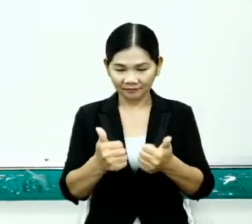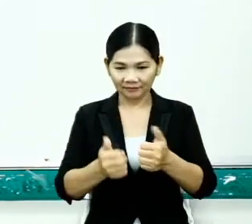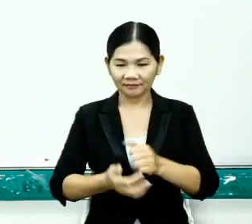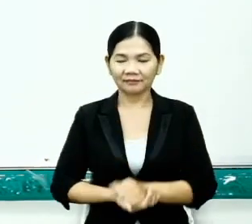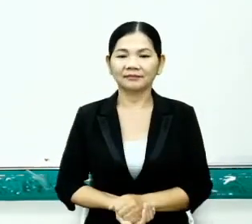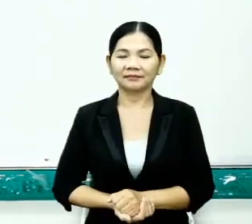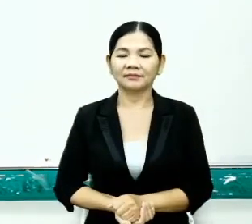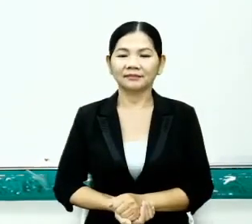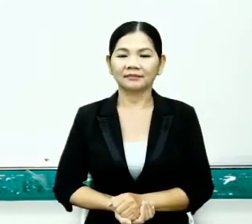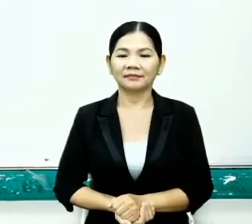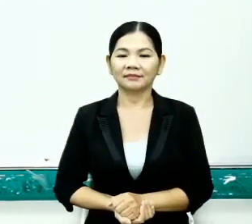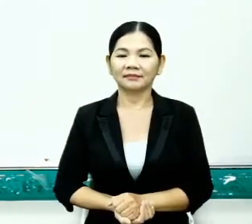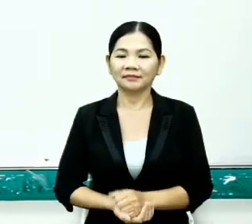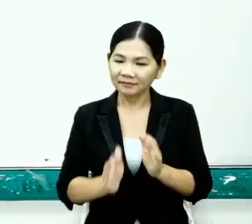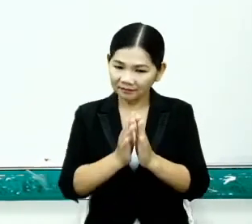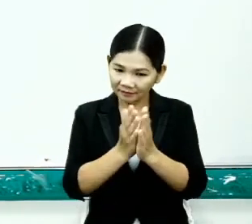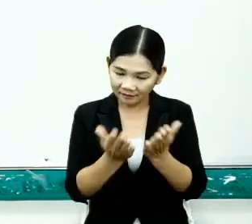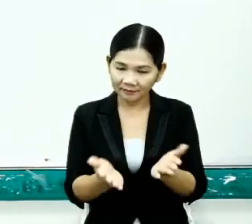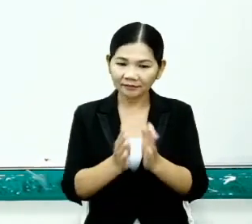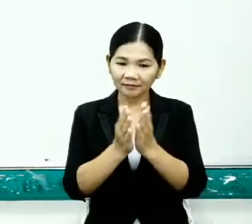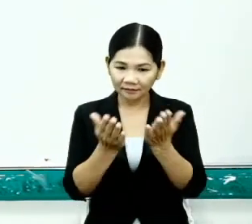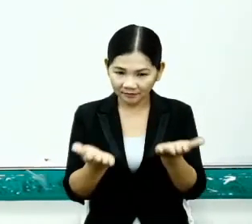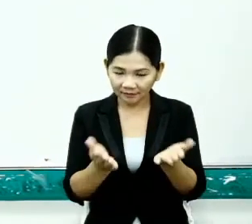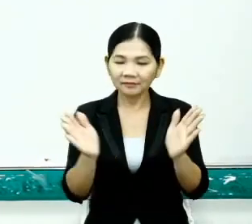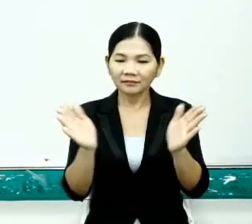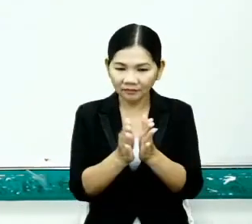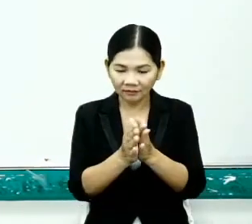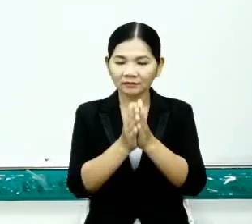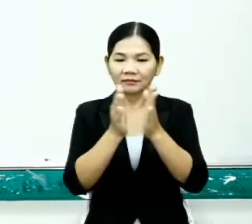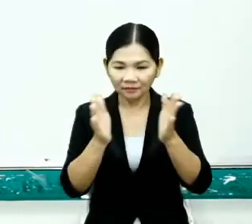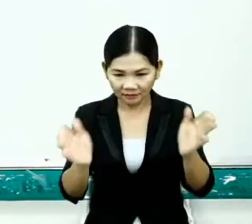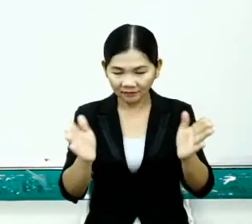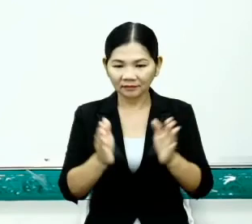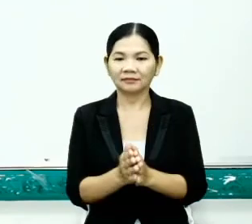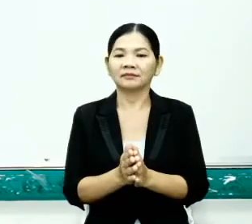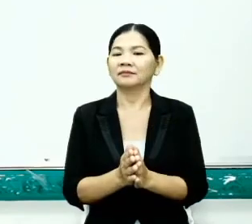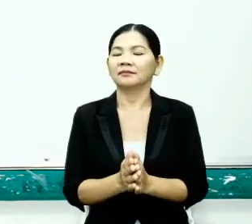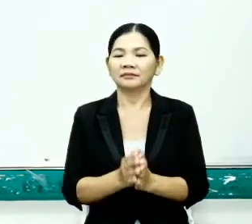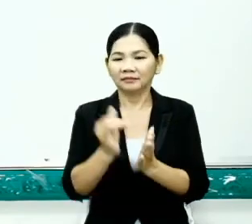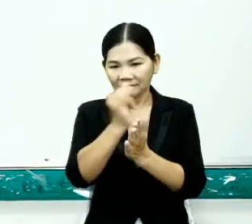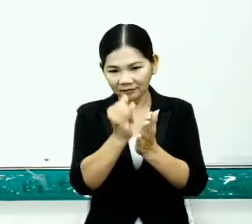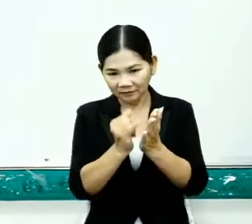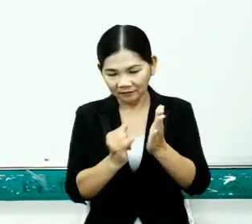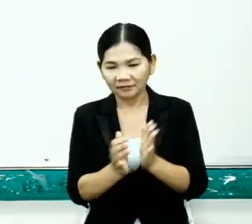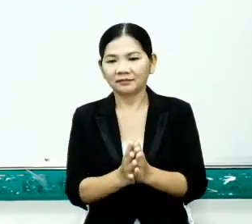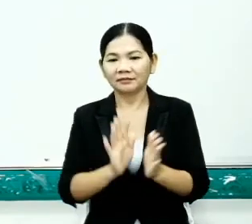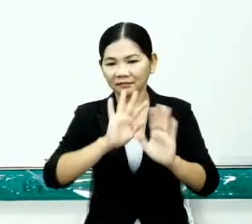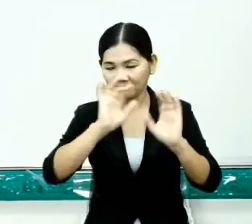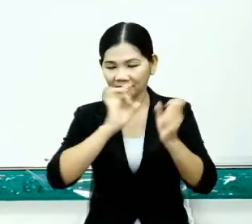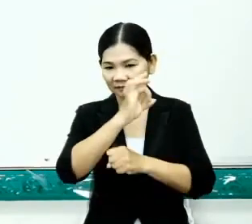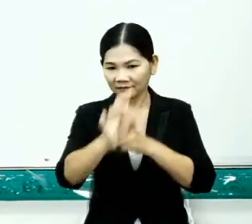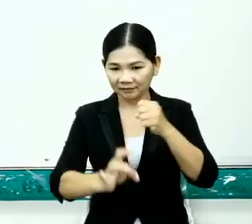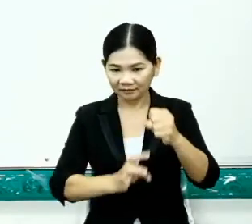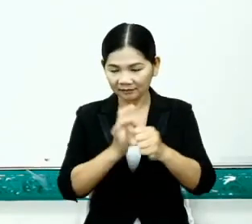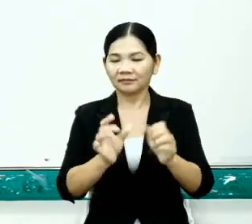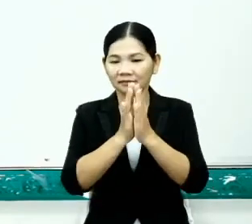ទាំងកាយសៀវភៅតូចធំកុំណោទាំងឡា